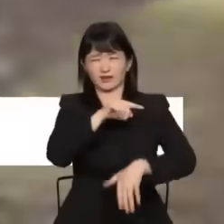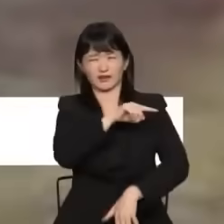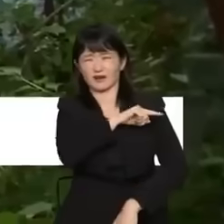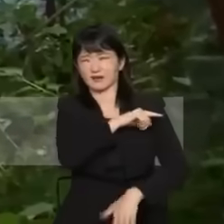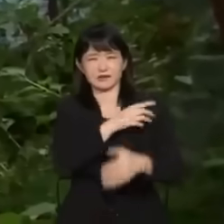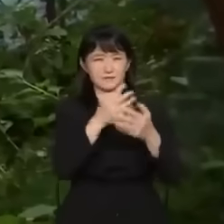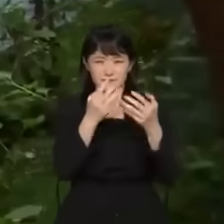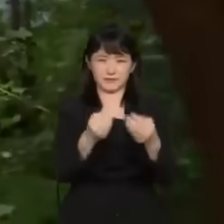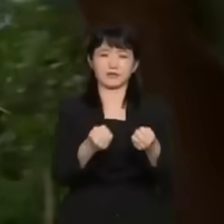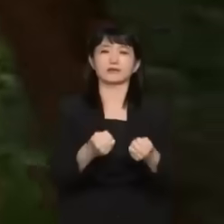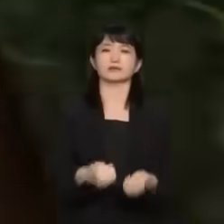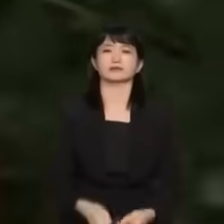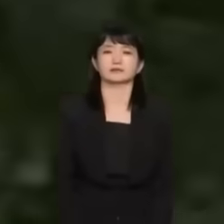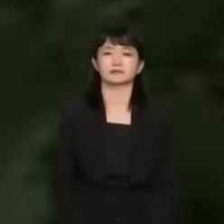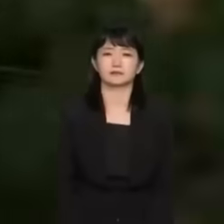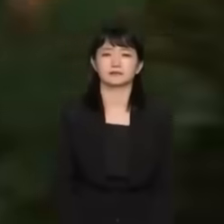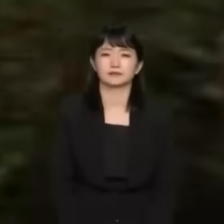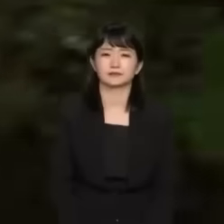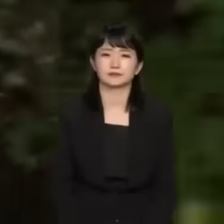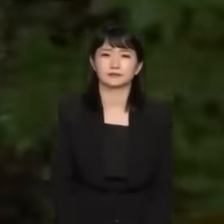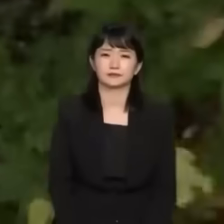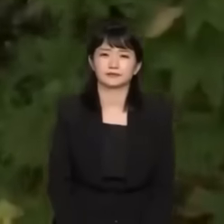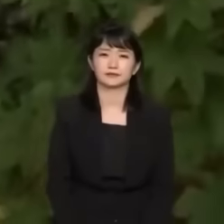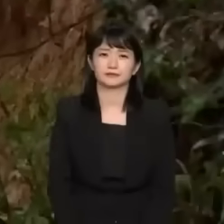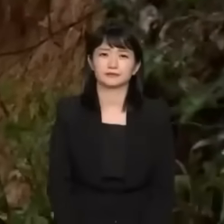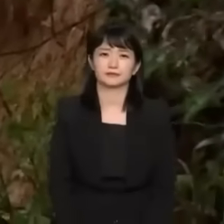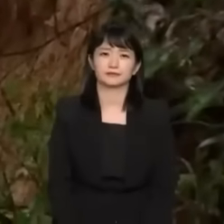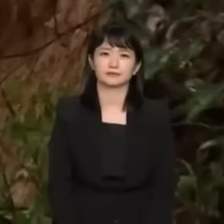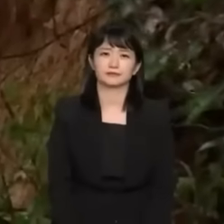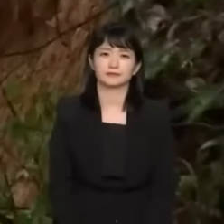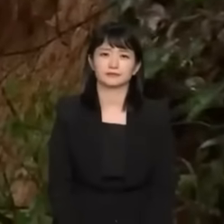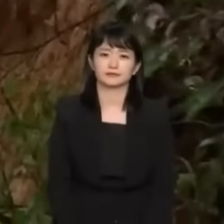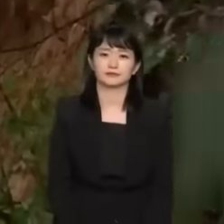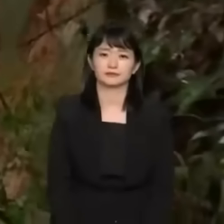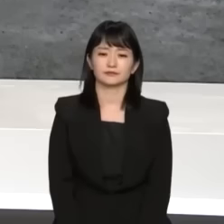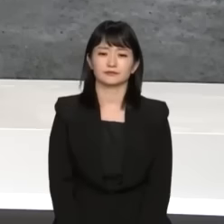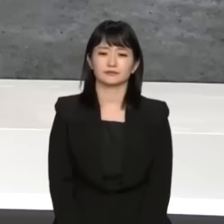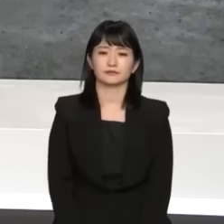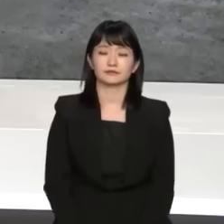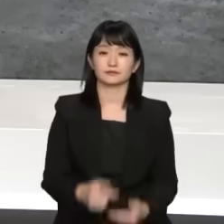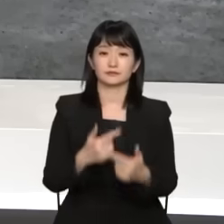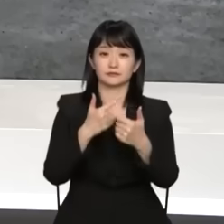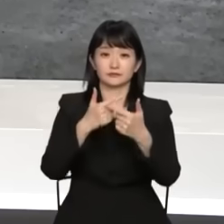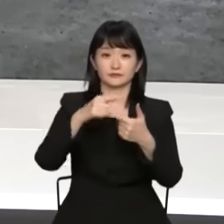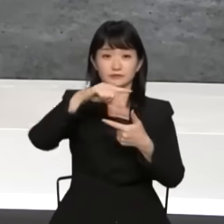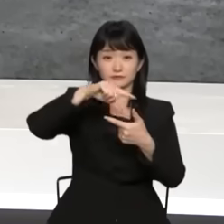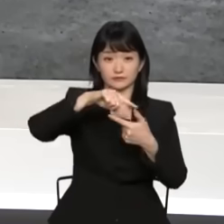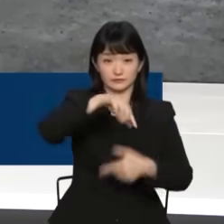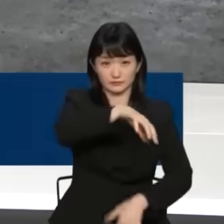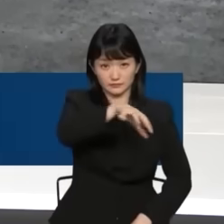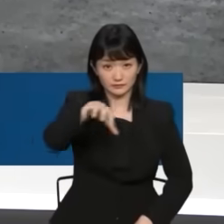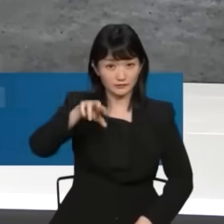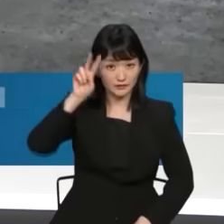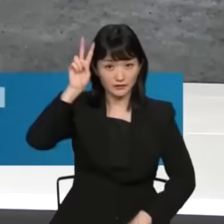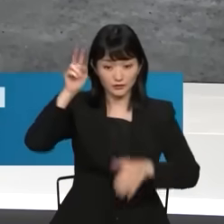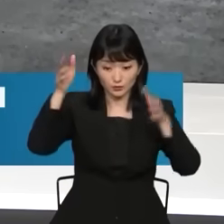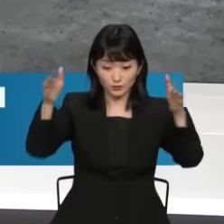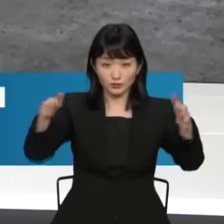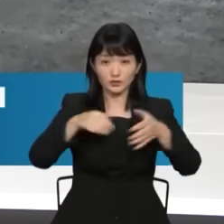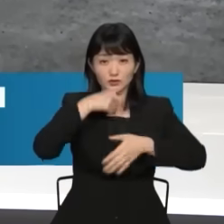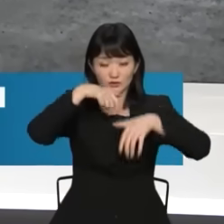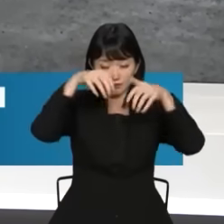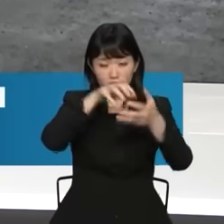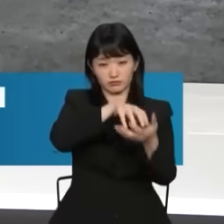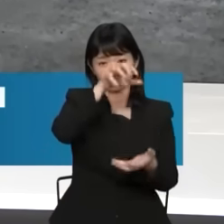역대 가장 많은 양입니다. JTBC 이자윤입니다. 부산 경남에선 이틀 동안 400mm